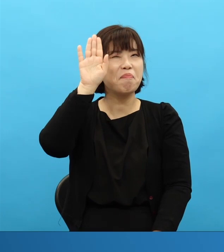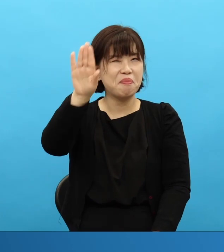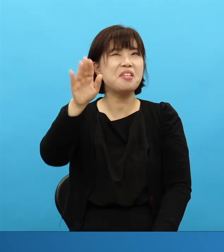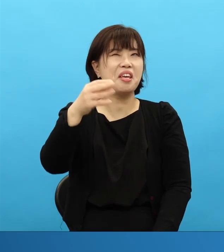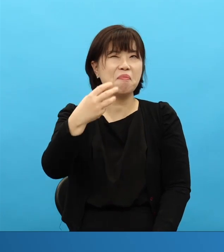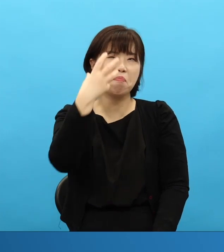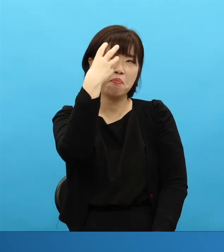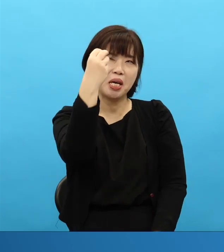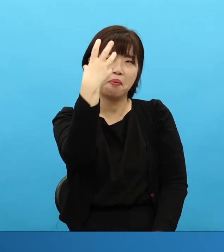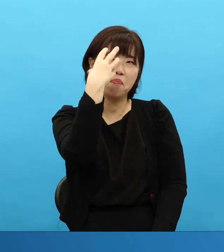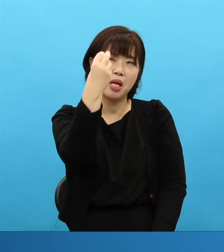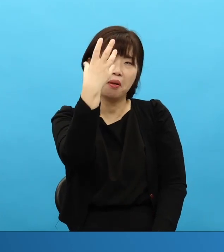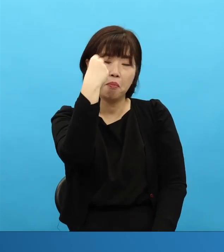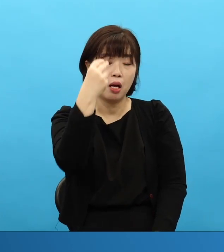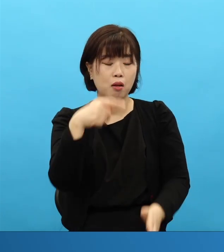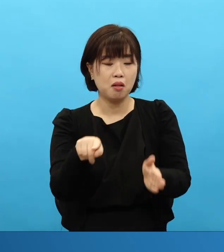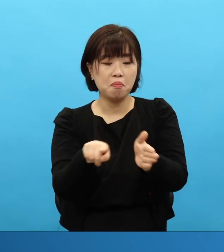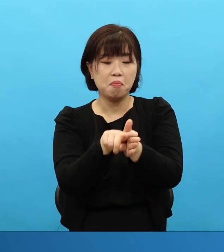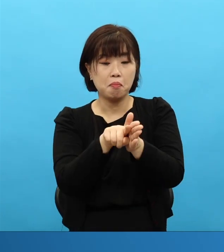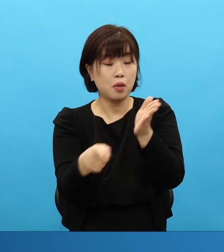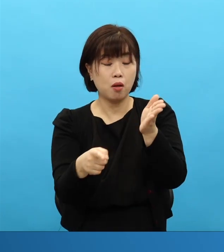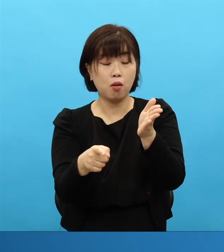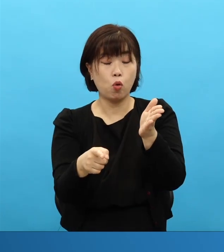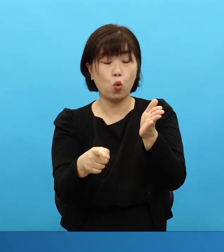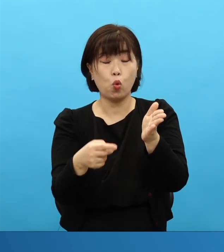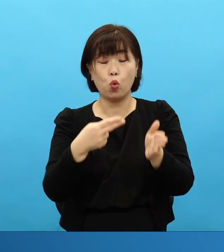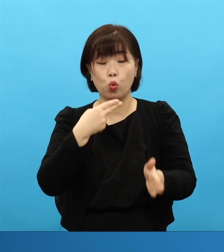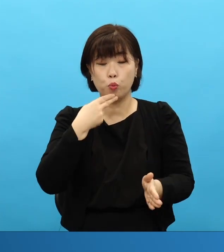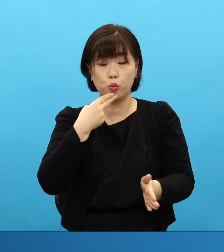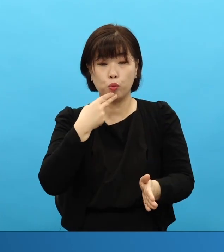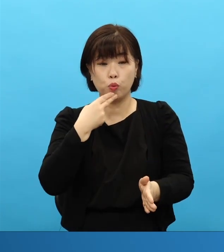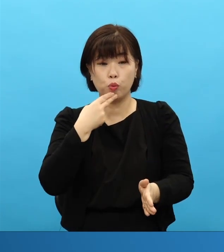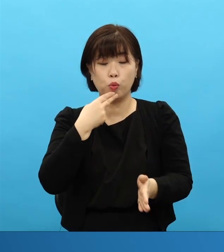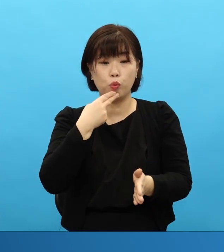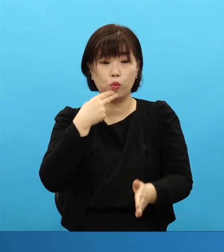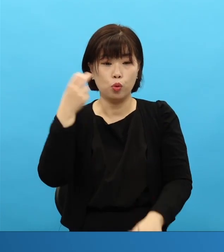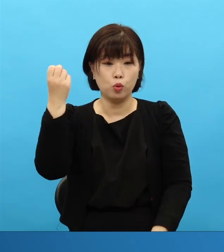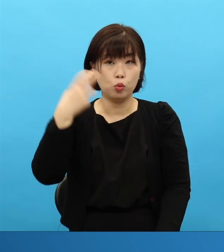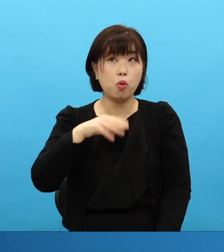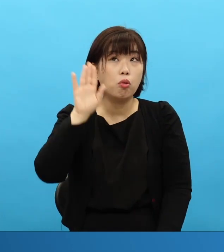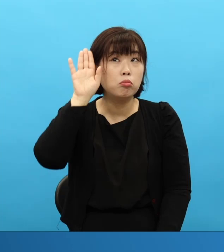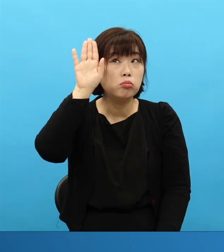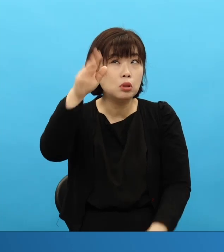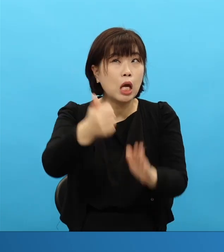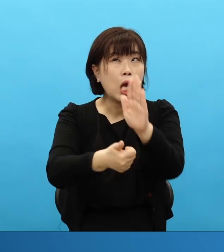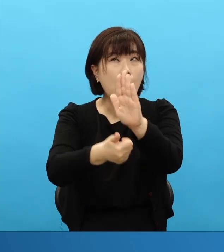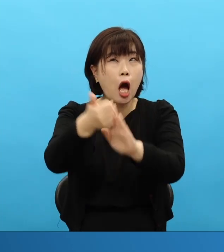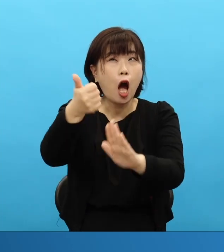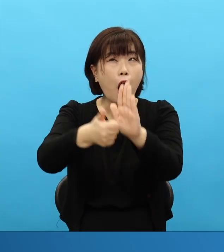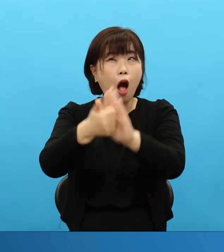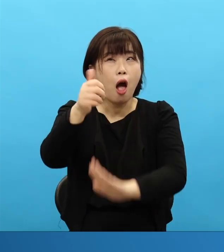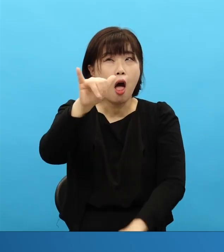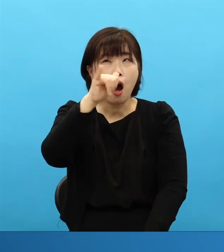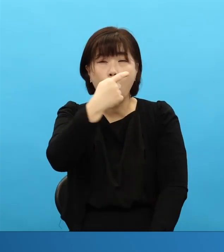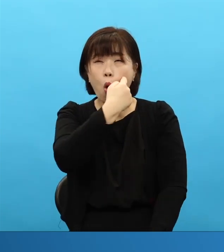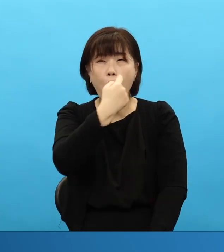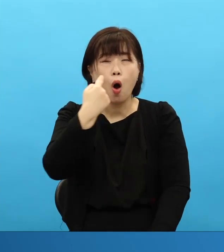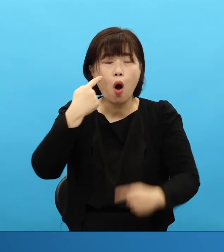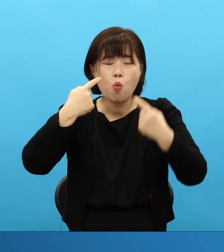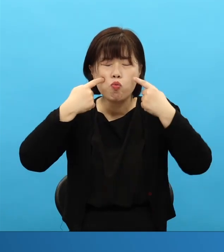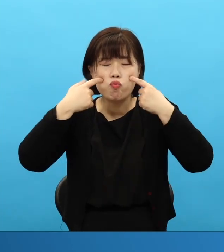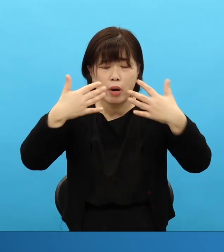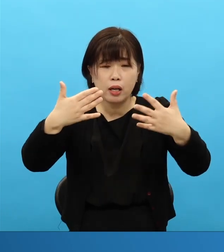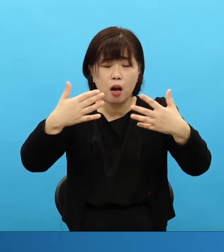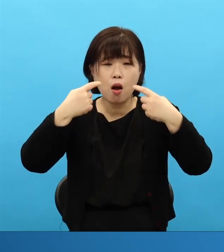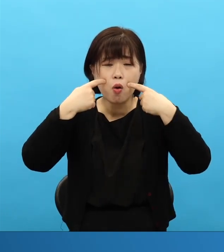吧？ 소망이 확실하면 참을 수 있습니다. 如果盼望确实的话，能够忍耐， 그렇잖아요. 对吧？ 아니 내가 말이지 앞으로 저